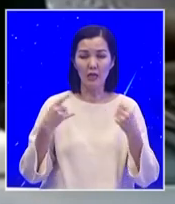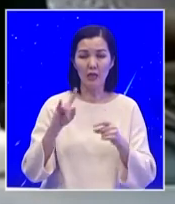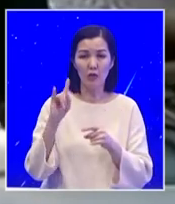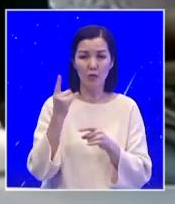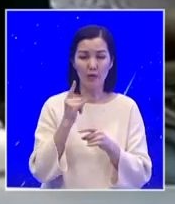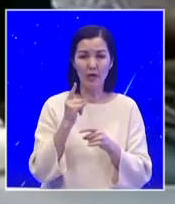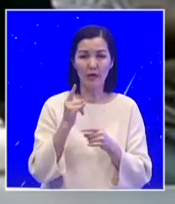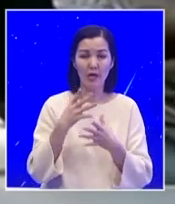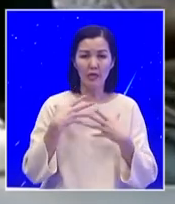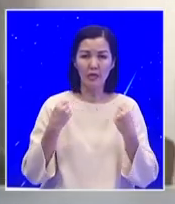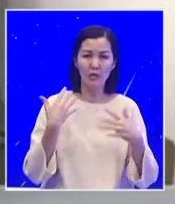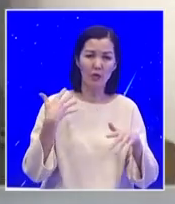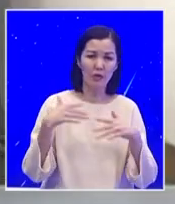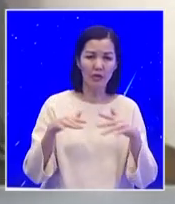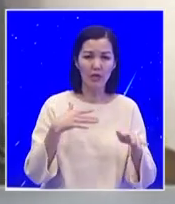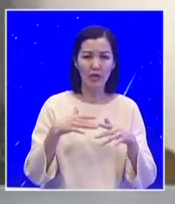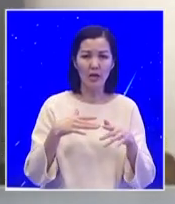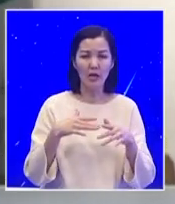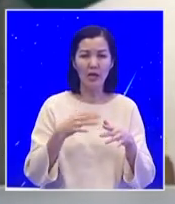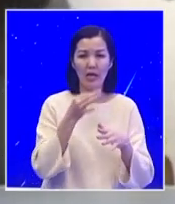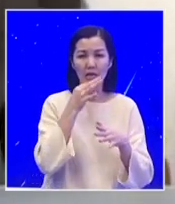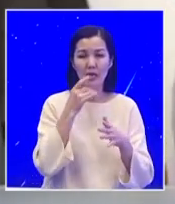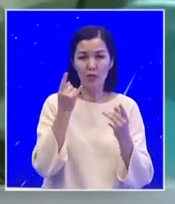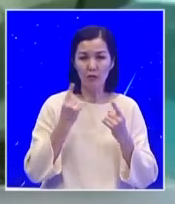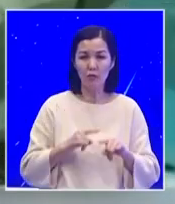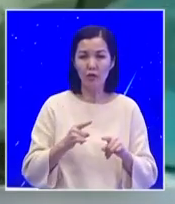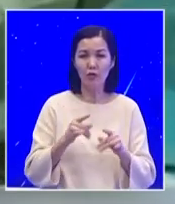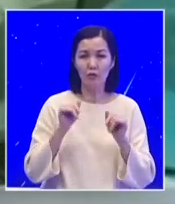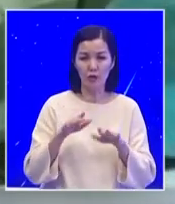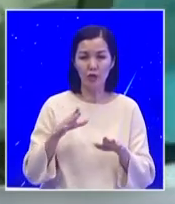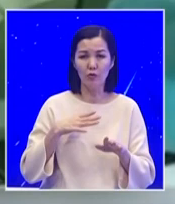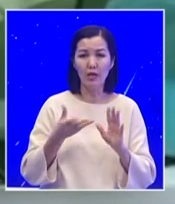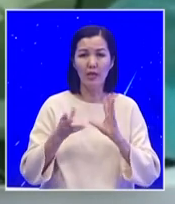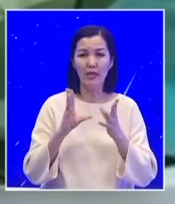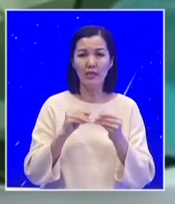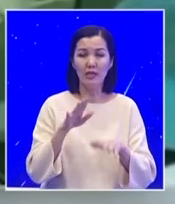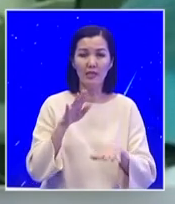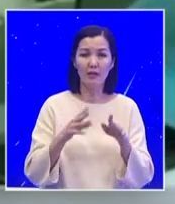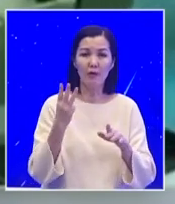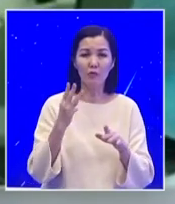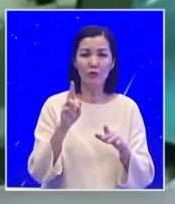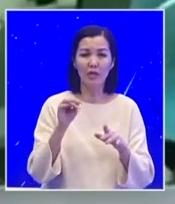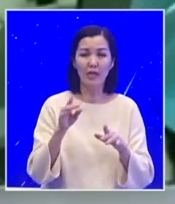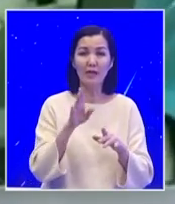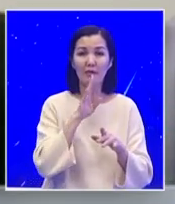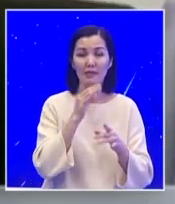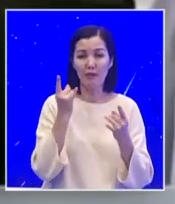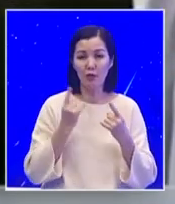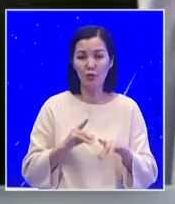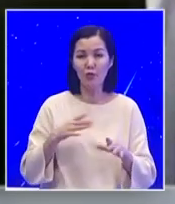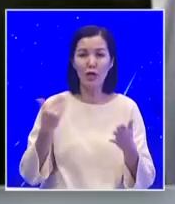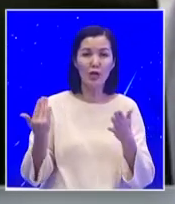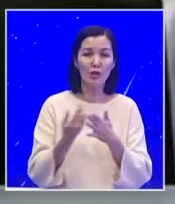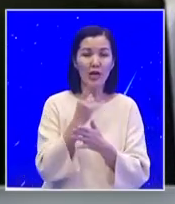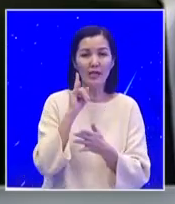жағдайы нашарлай бастағандықтан мамандар күні толмай босандырып алуды жөн көрген. Нәтижесінде салмағы 3 келі нәресте дүниеге келді. Жаңа